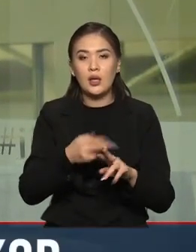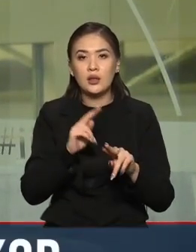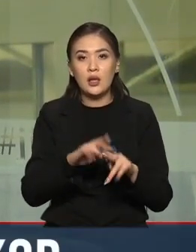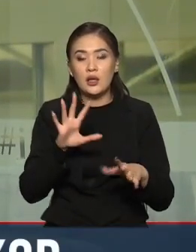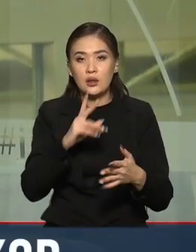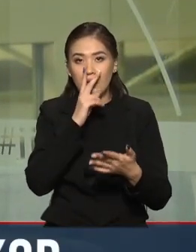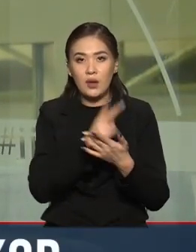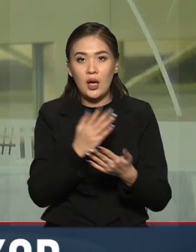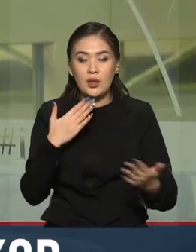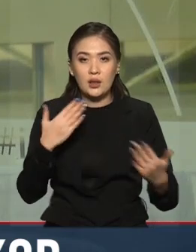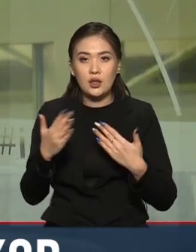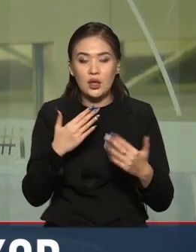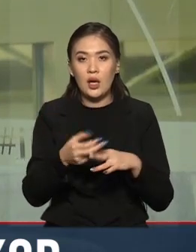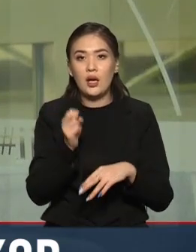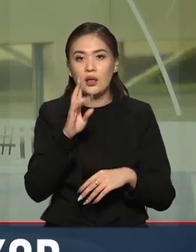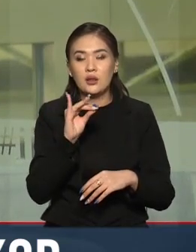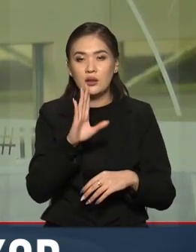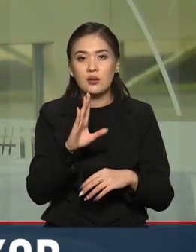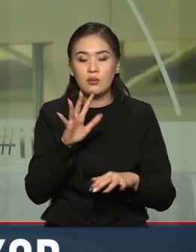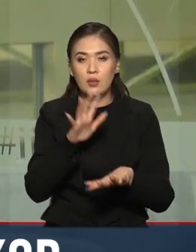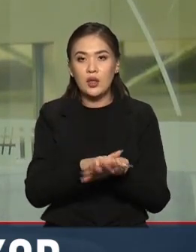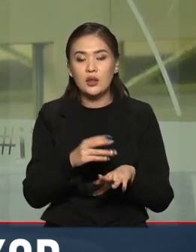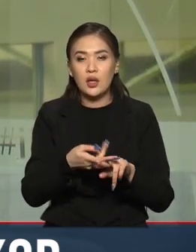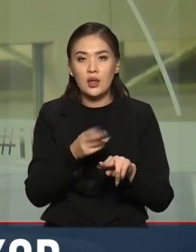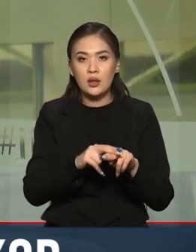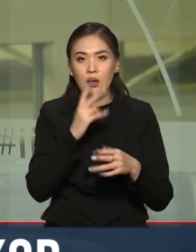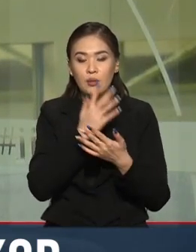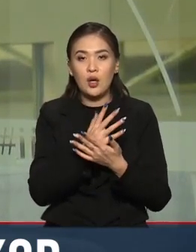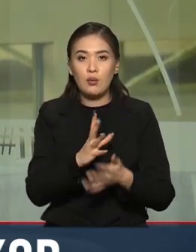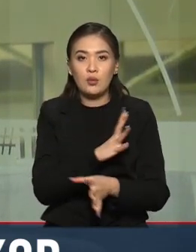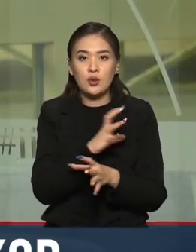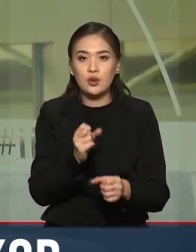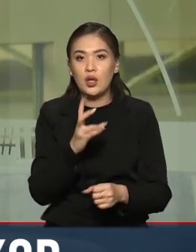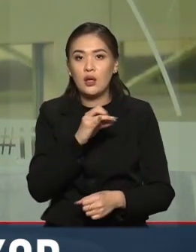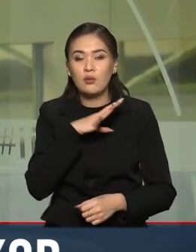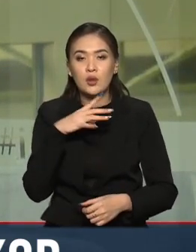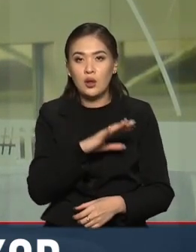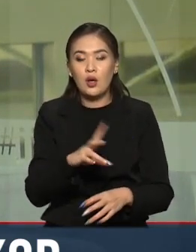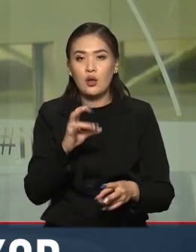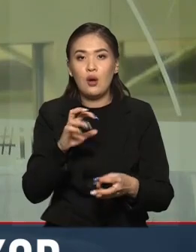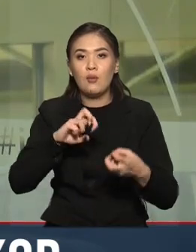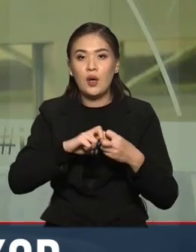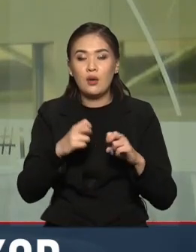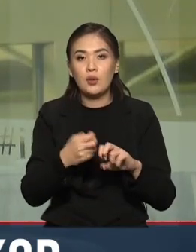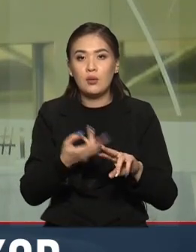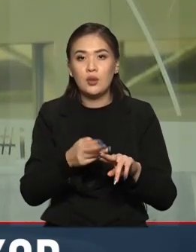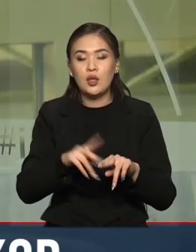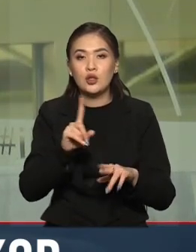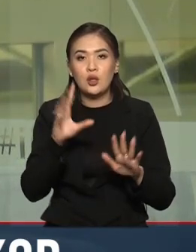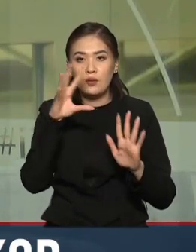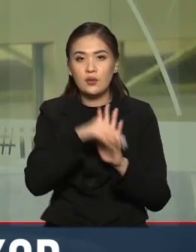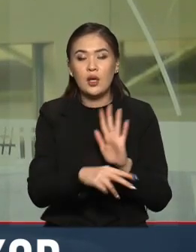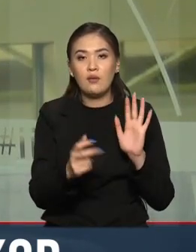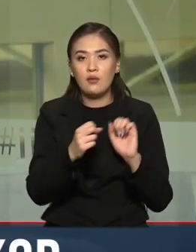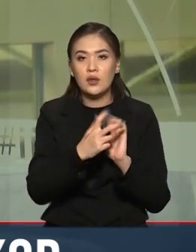по отношению к активам банков порядка 47 триллионов, вроде как бы немного. Но проблема в другом, что из этих